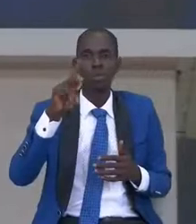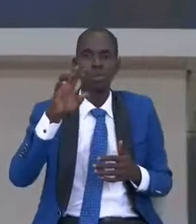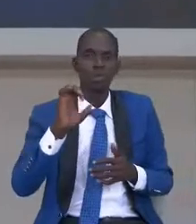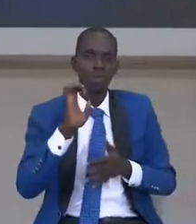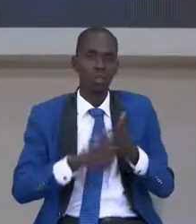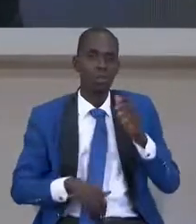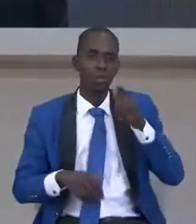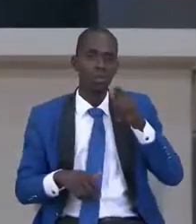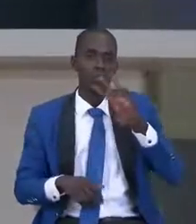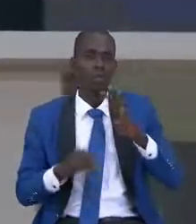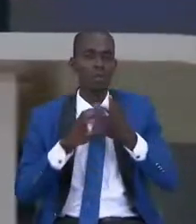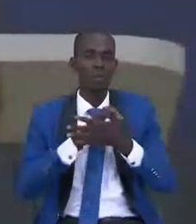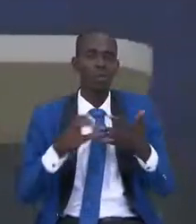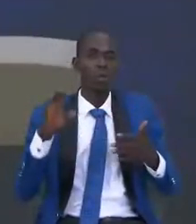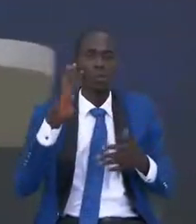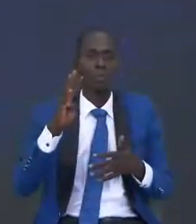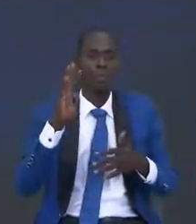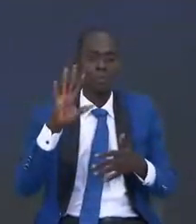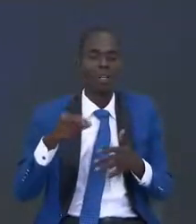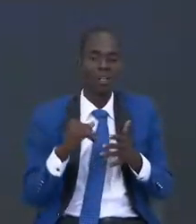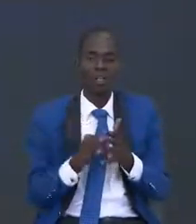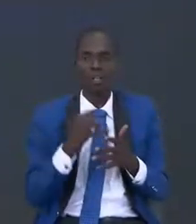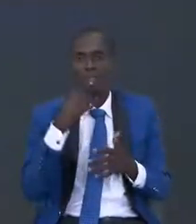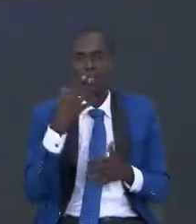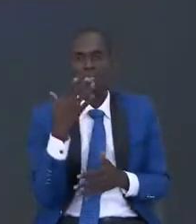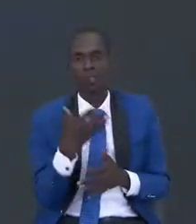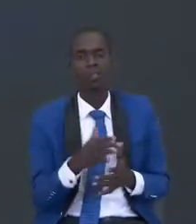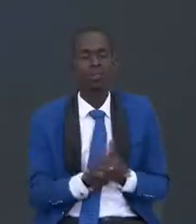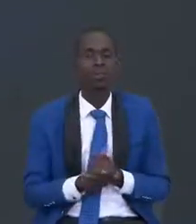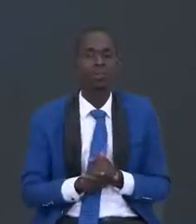25. Luc 24, 25.